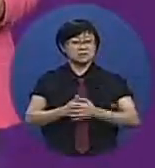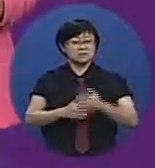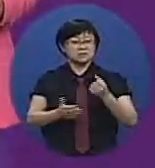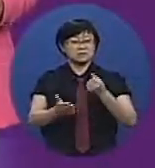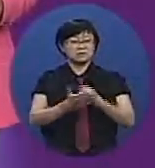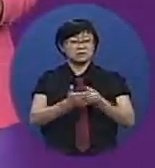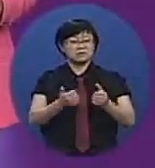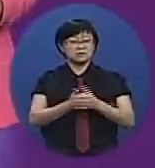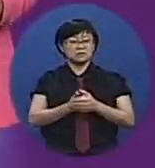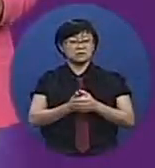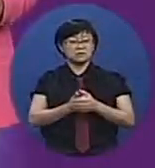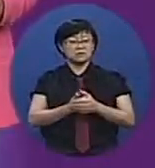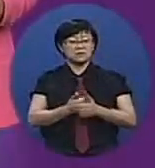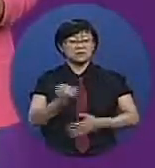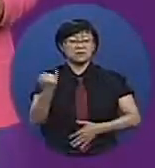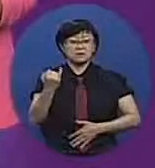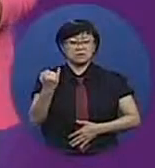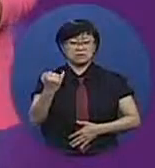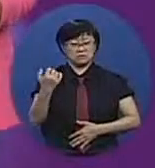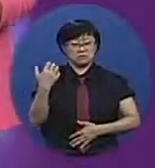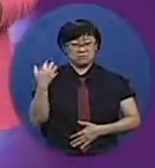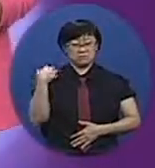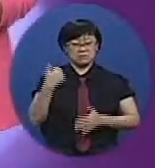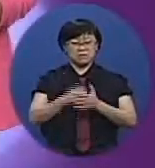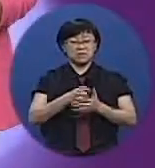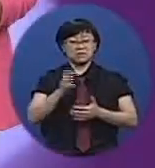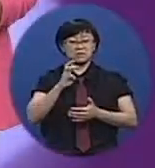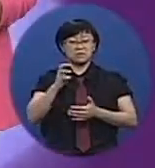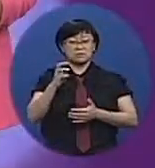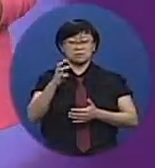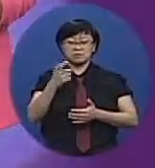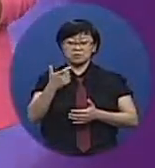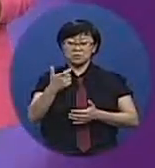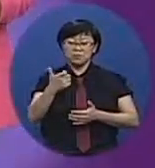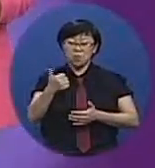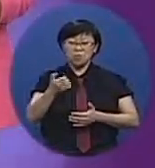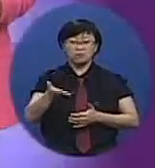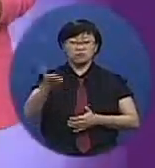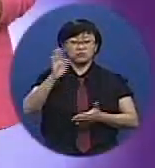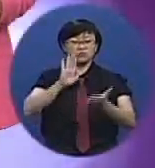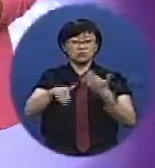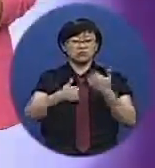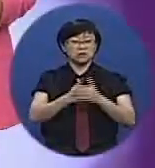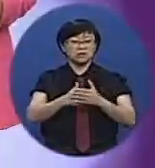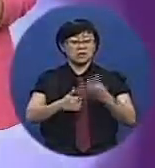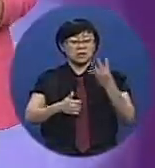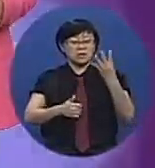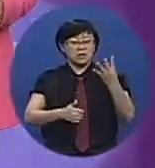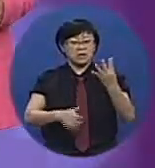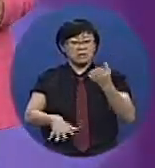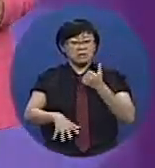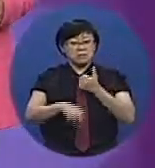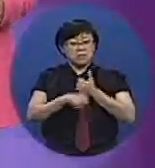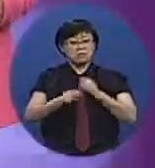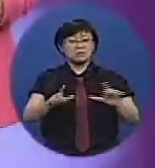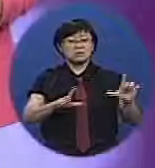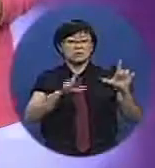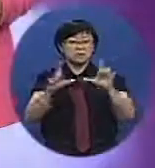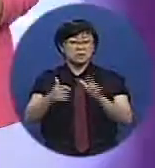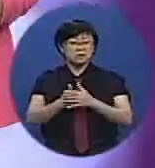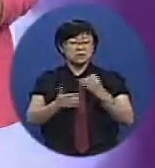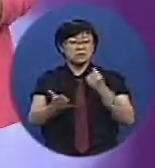그러니까, 그 여자의 몸으로서 그 30대 후반에 네. 그 애들 내 데리고 살라 하니까 얼마나 그